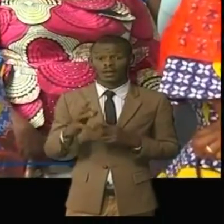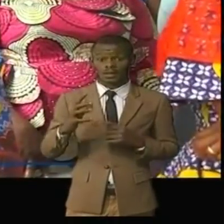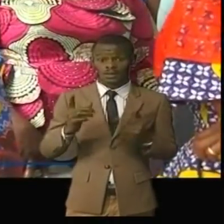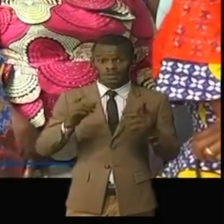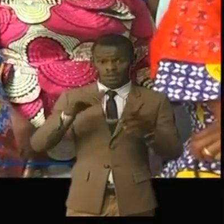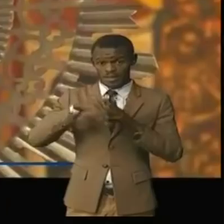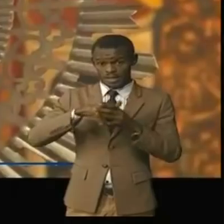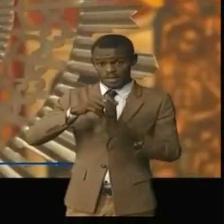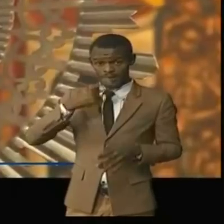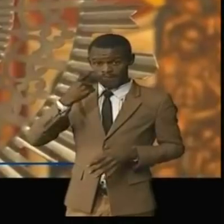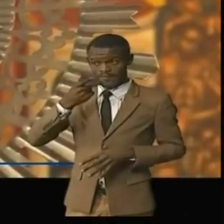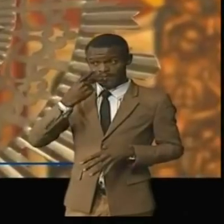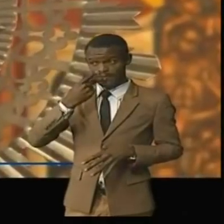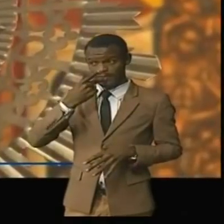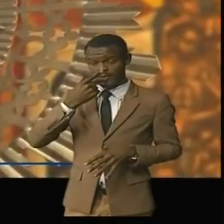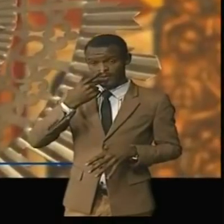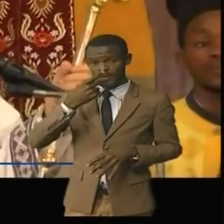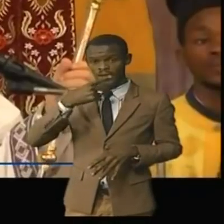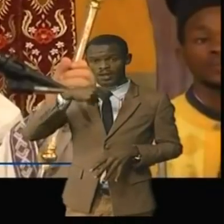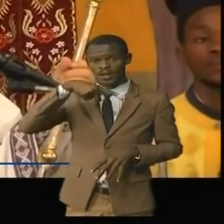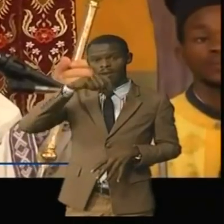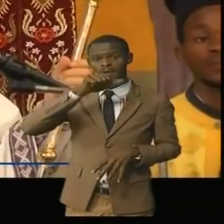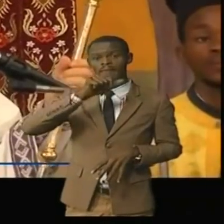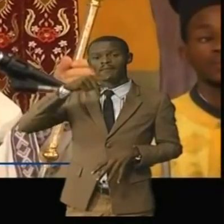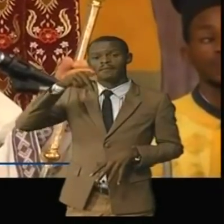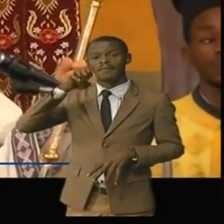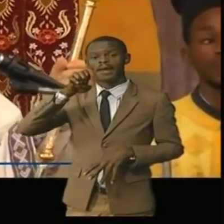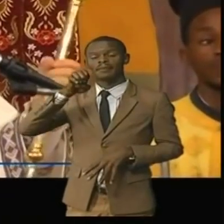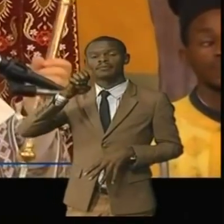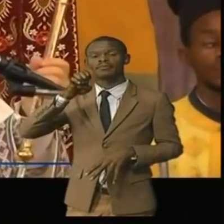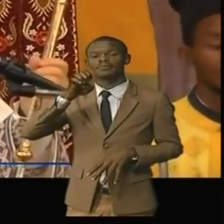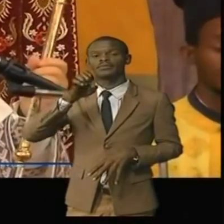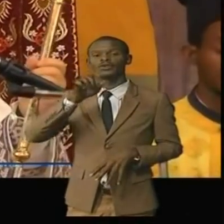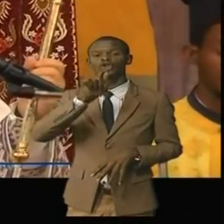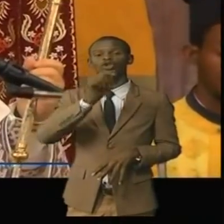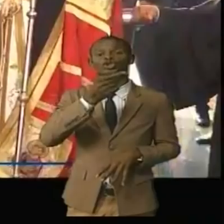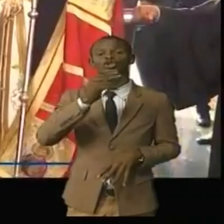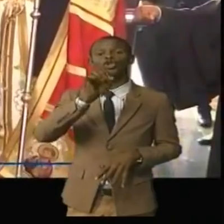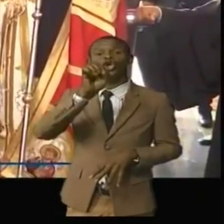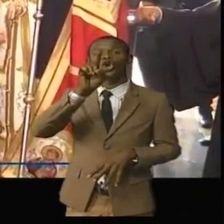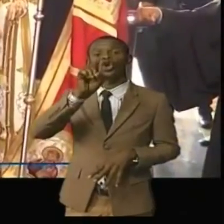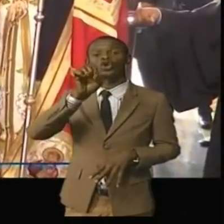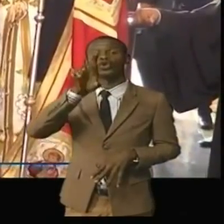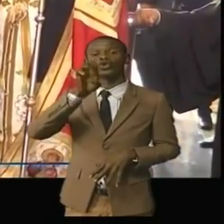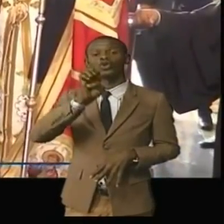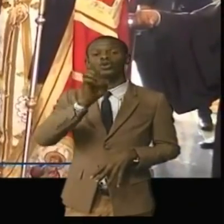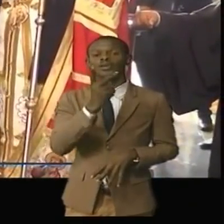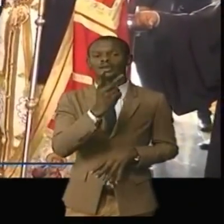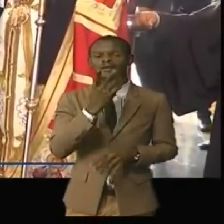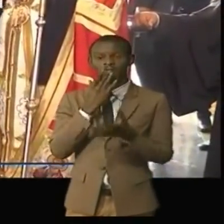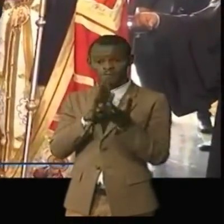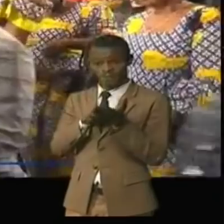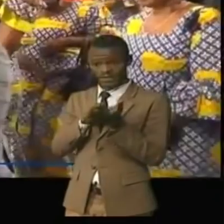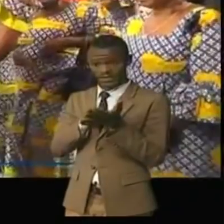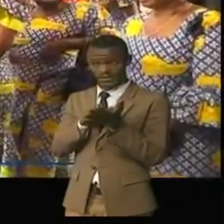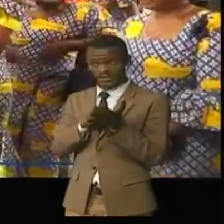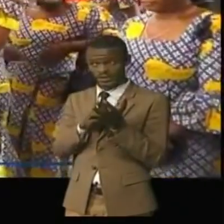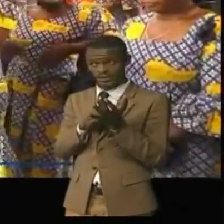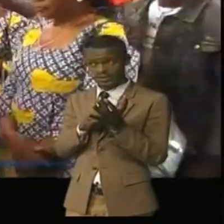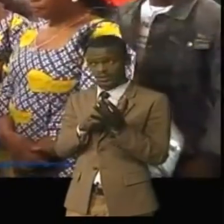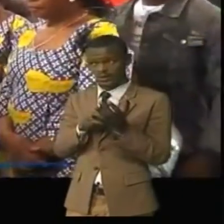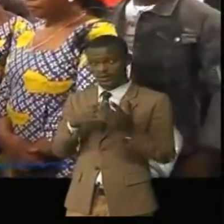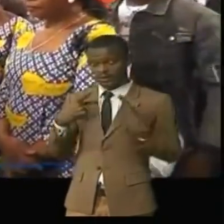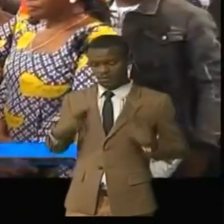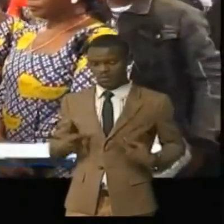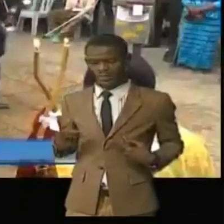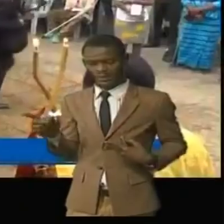Théodore II a félicité Mgr Théodose, métropolite de Kinshasa, pour son élévation et lui a recommandé de vrai pour la